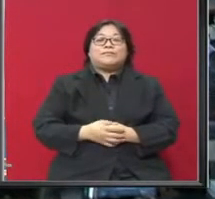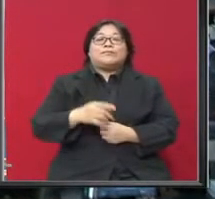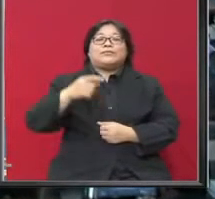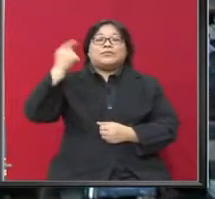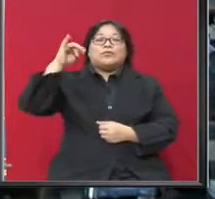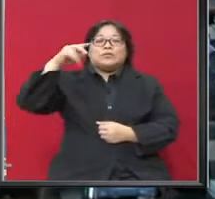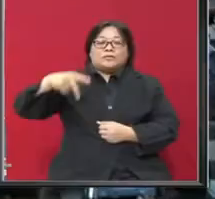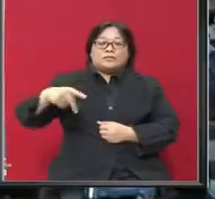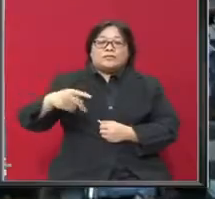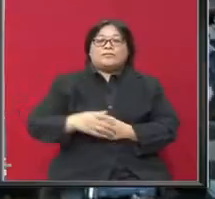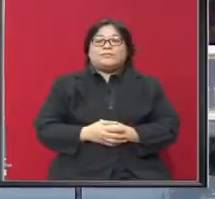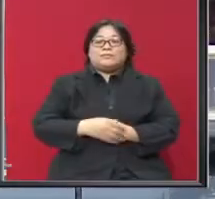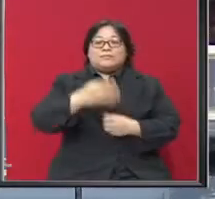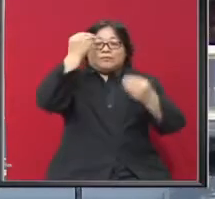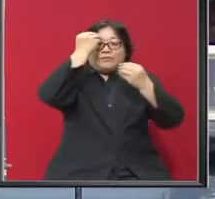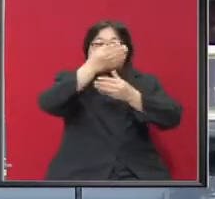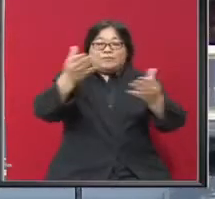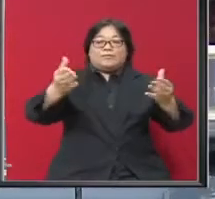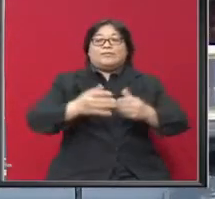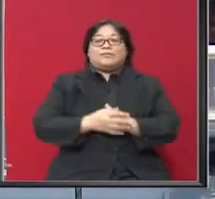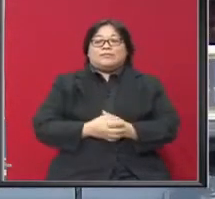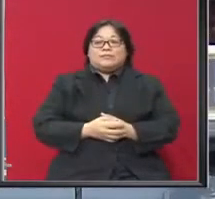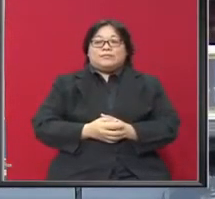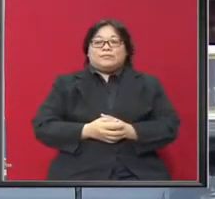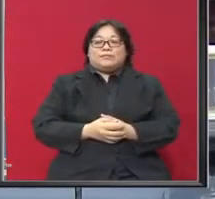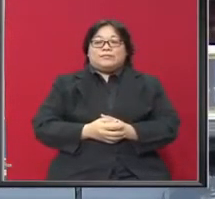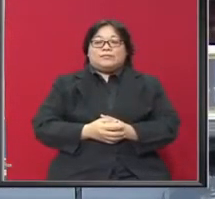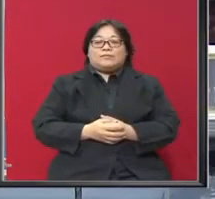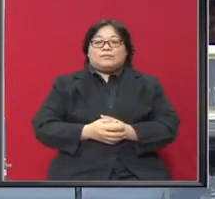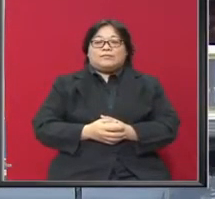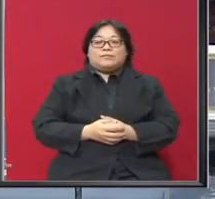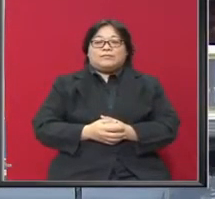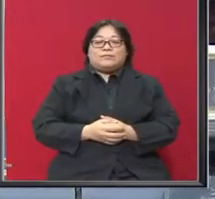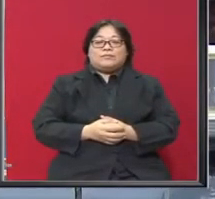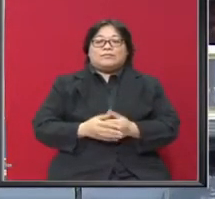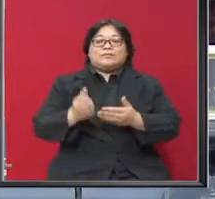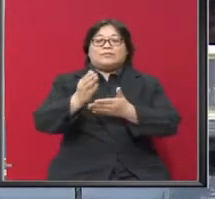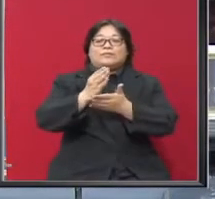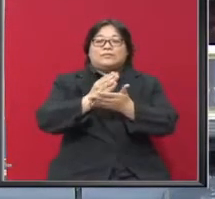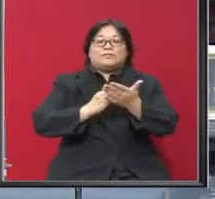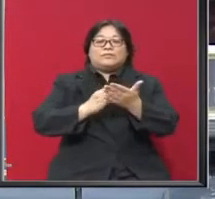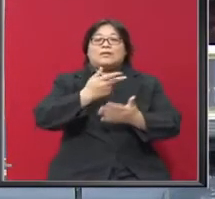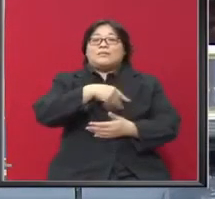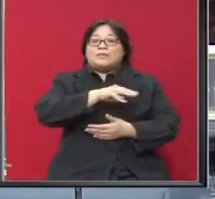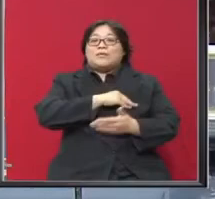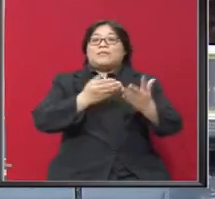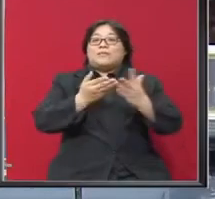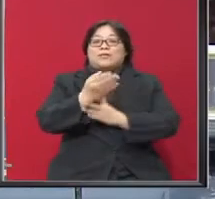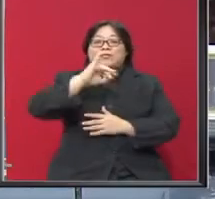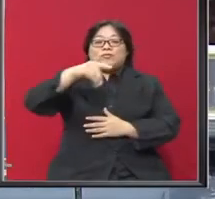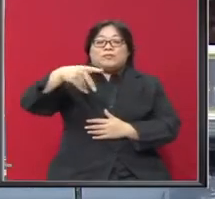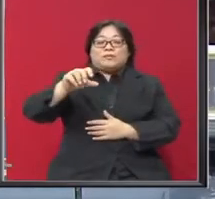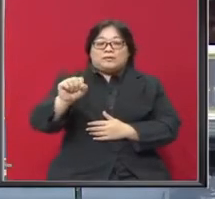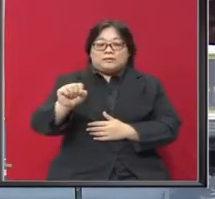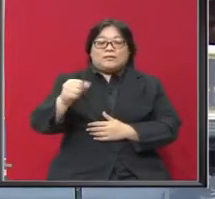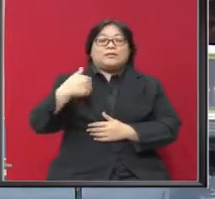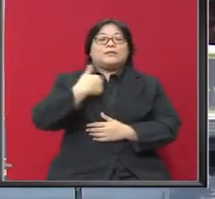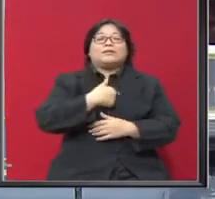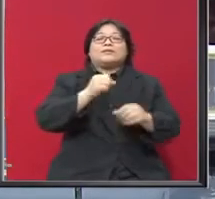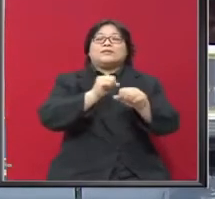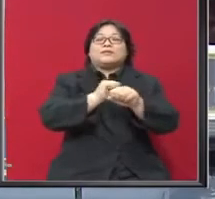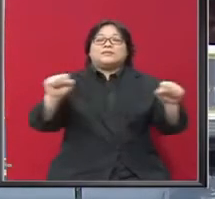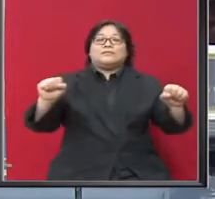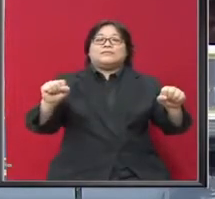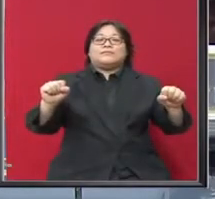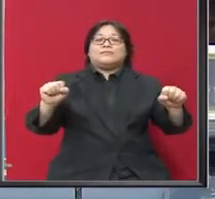paint ketua umum untuk makluman bawo York Jets Kementerian melalui Jakarta pengairan saliran Kita